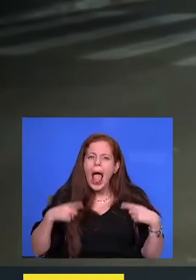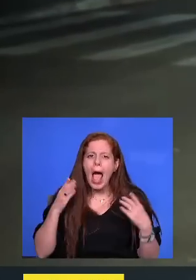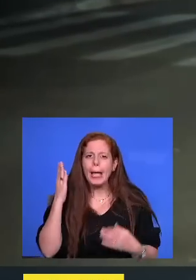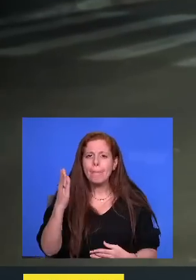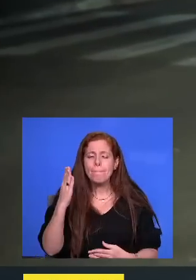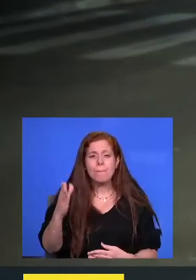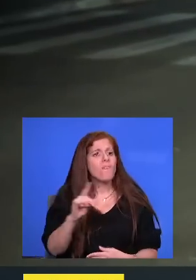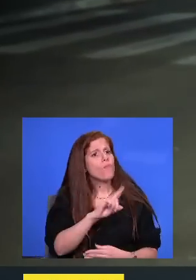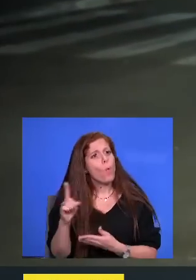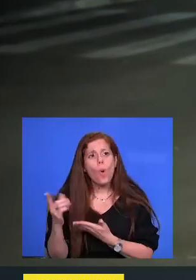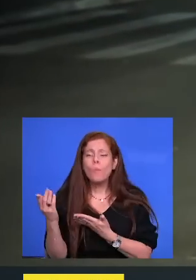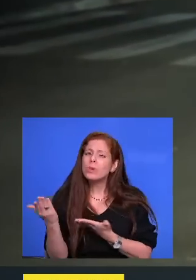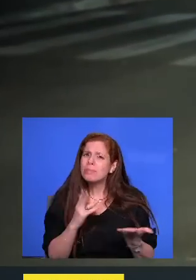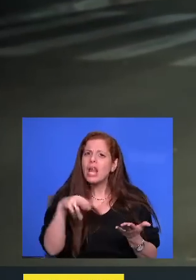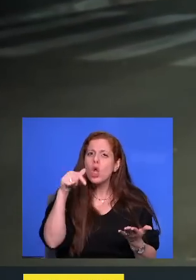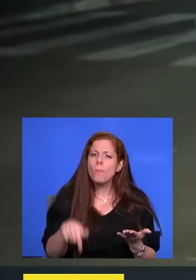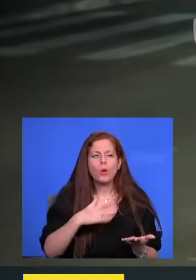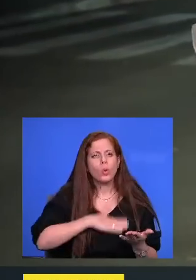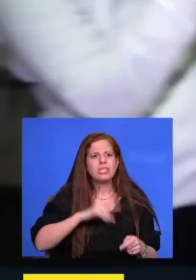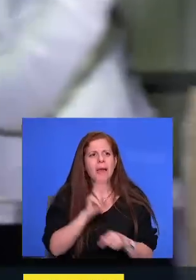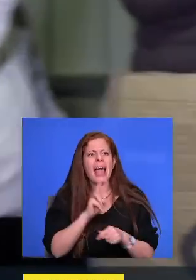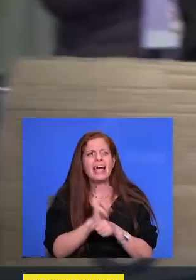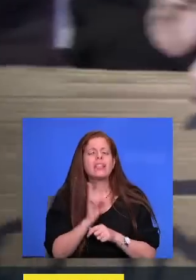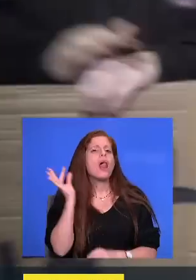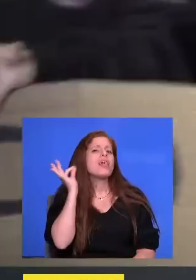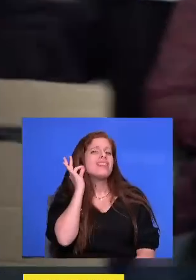לא מוזמן להיות פה, אנחנו רוצים להגן על הנפגעת